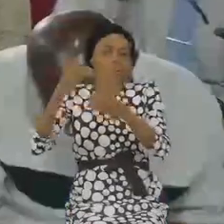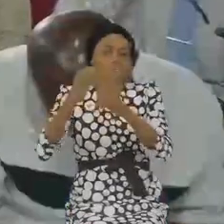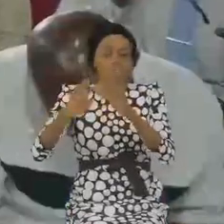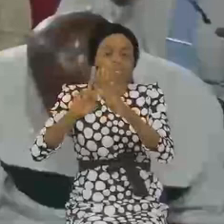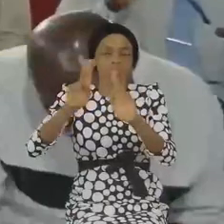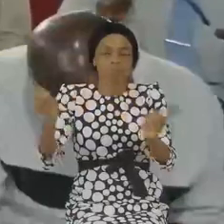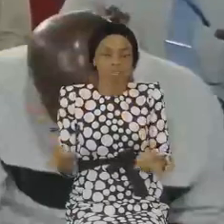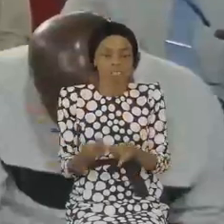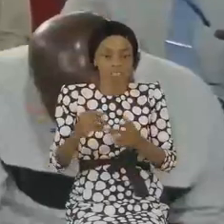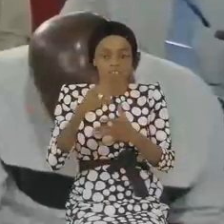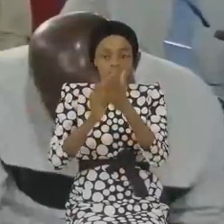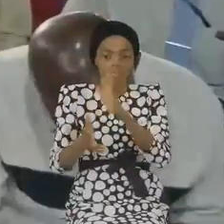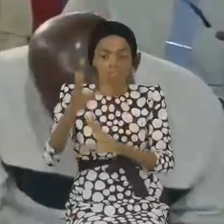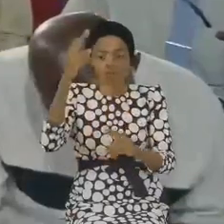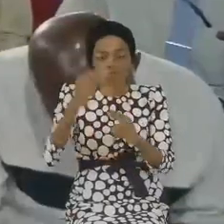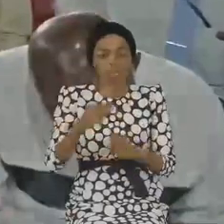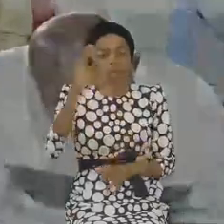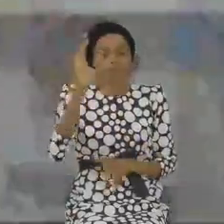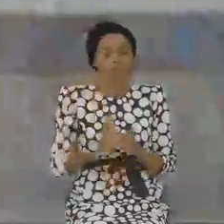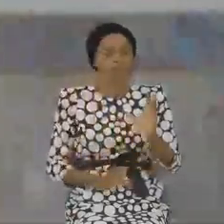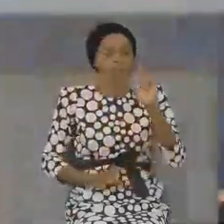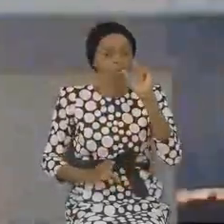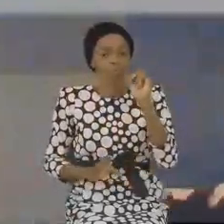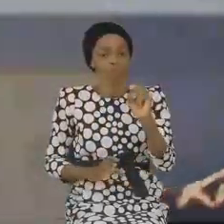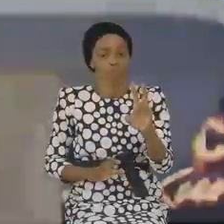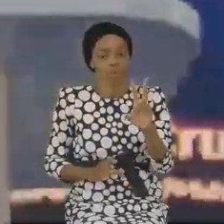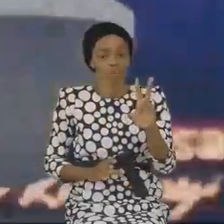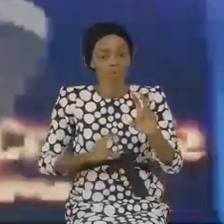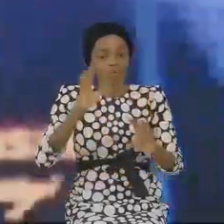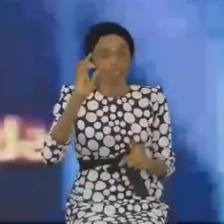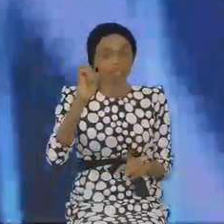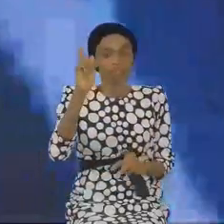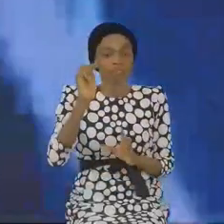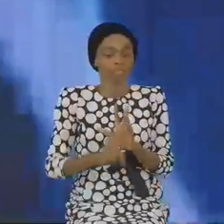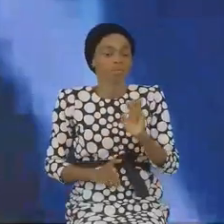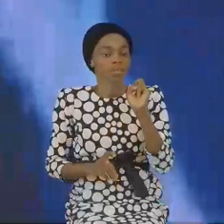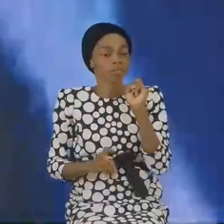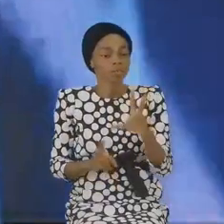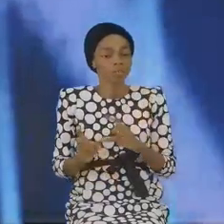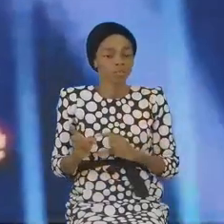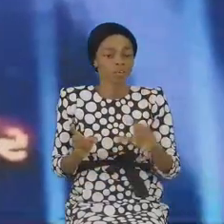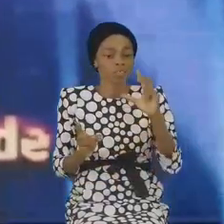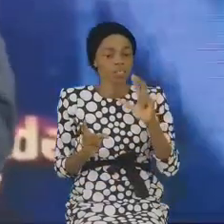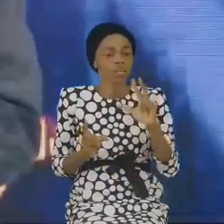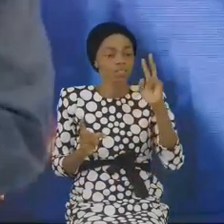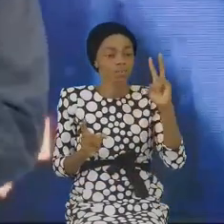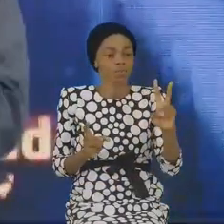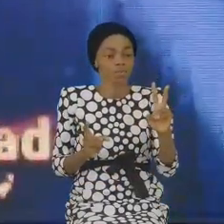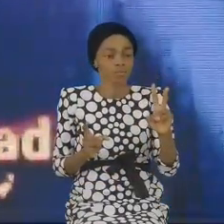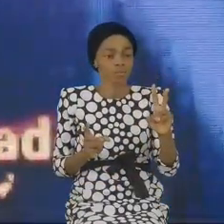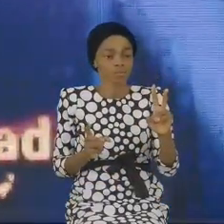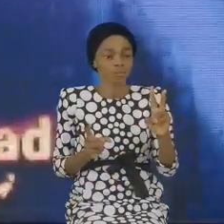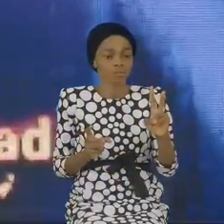Chapitre 12 de Deutéronome, verset 32. Deutéronome 12, verset 32